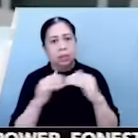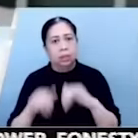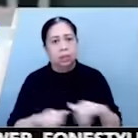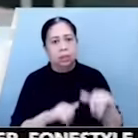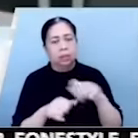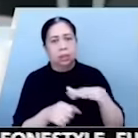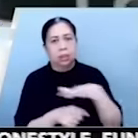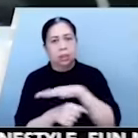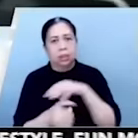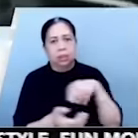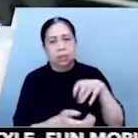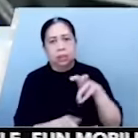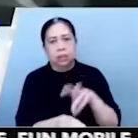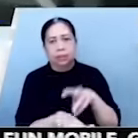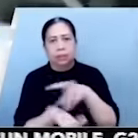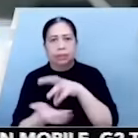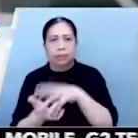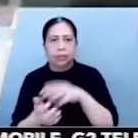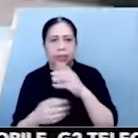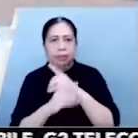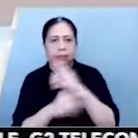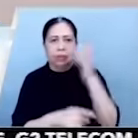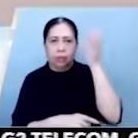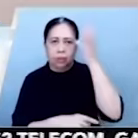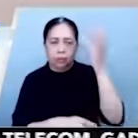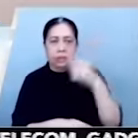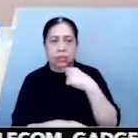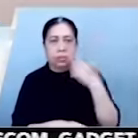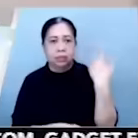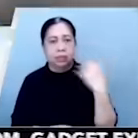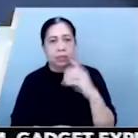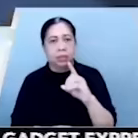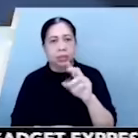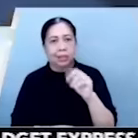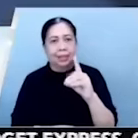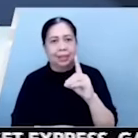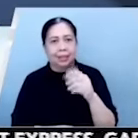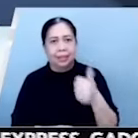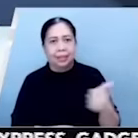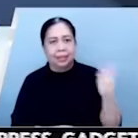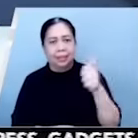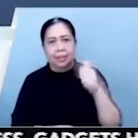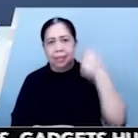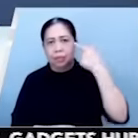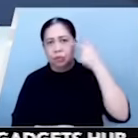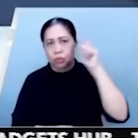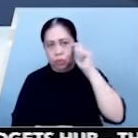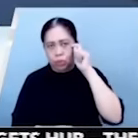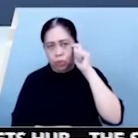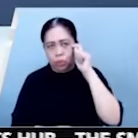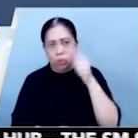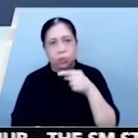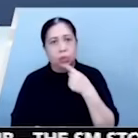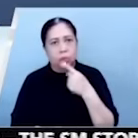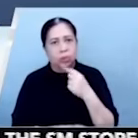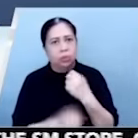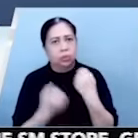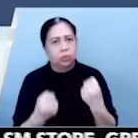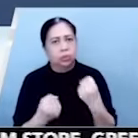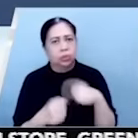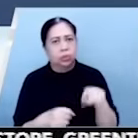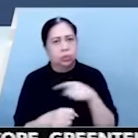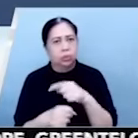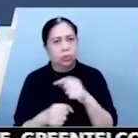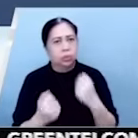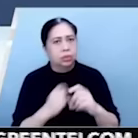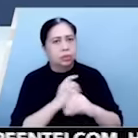Defense Concept na naunang sinabi ni Defense Secretary Gilbert Teodoro. Ito raw ay pagpapalakas ng kakayahan nating